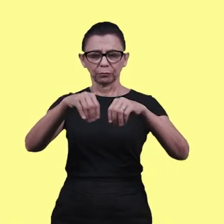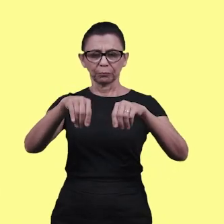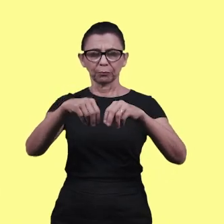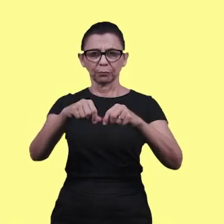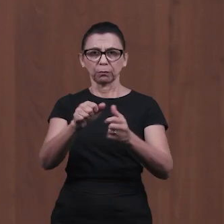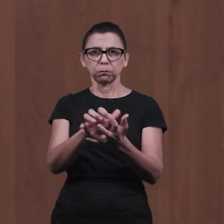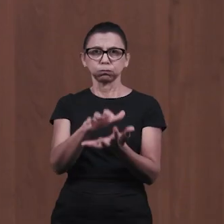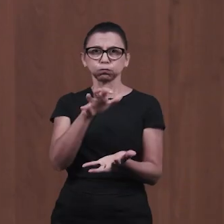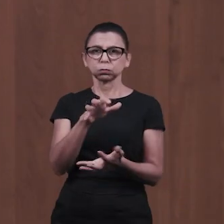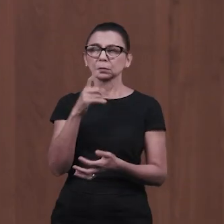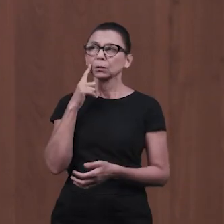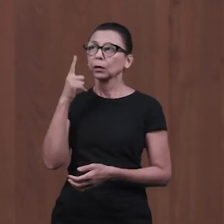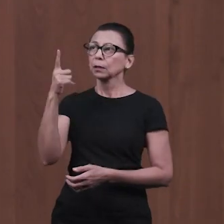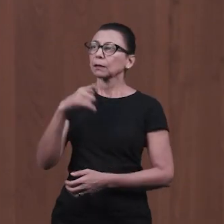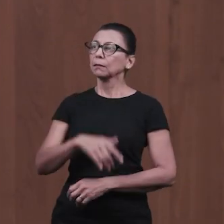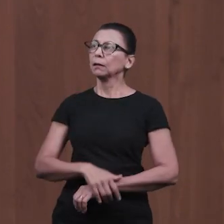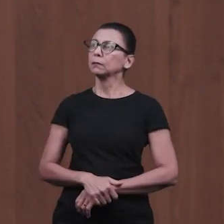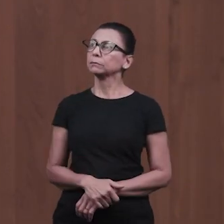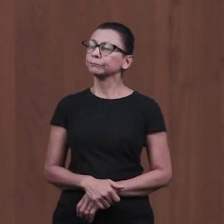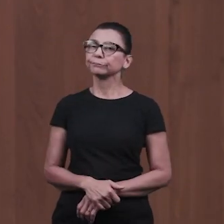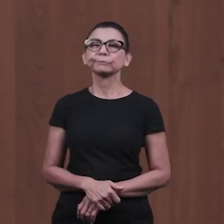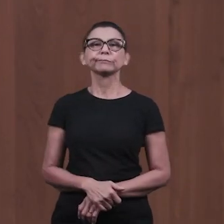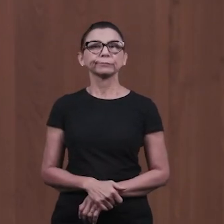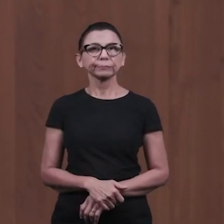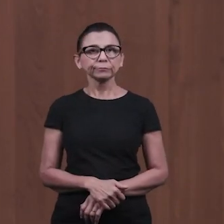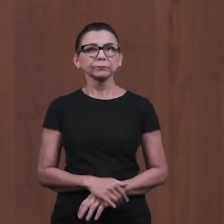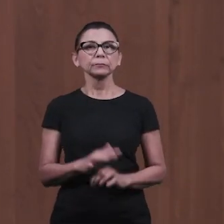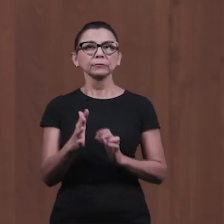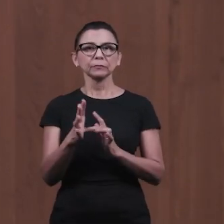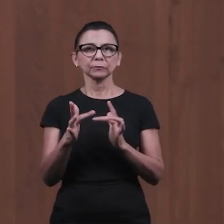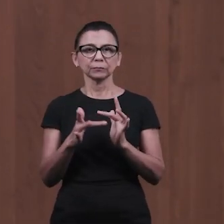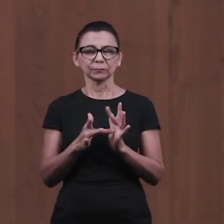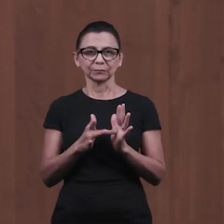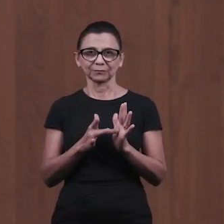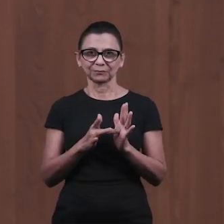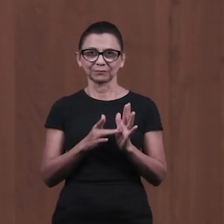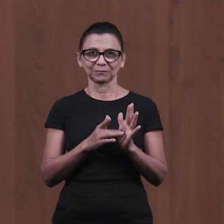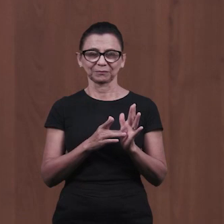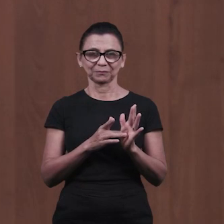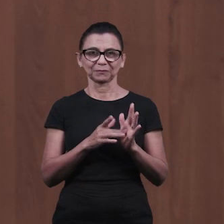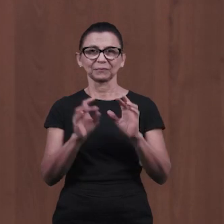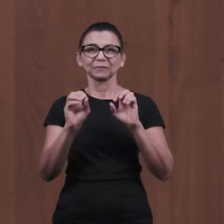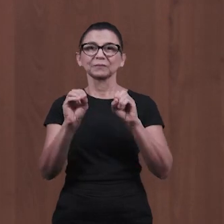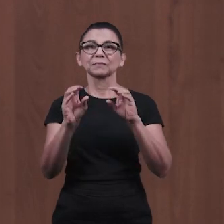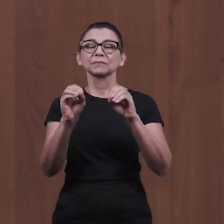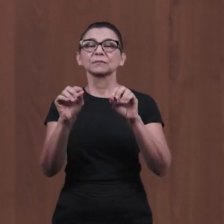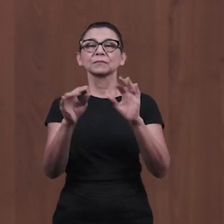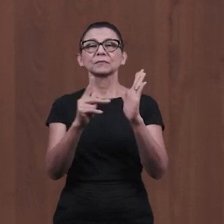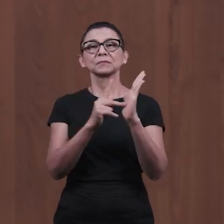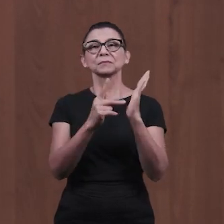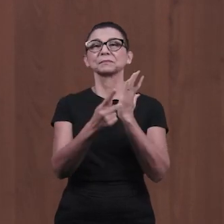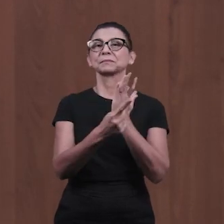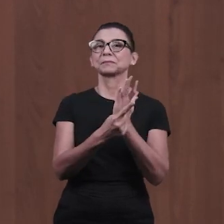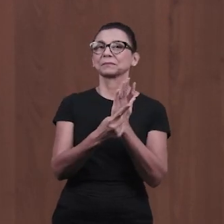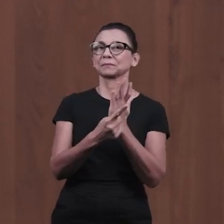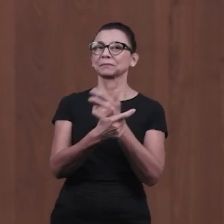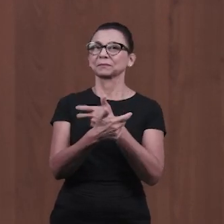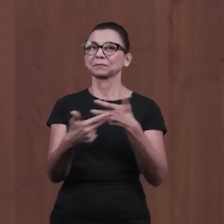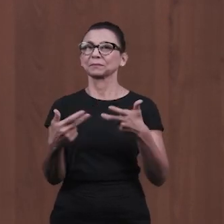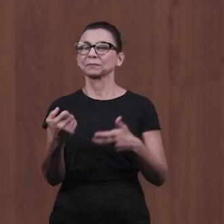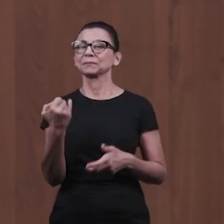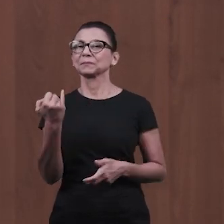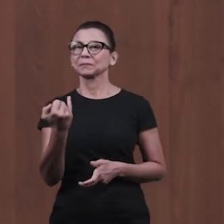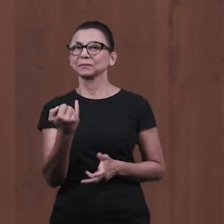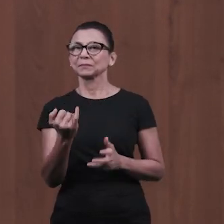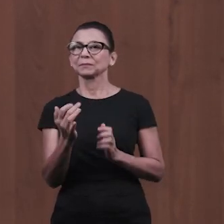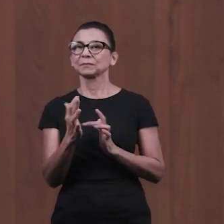grandit. Quand le Seigneur Jésus lui a raconté cette parabole, il voulait nous enseigner quelque chose de très important. Jésus